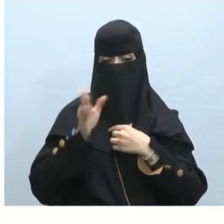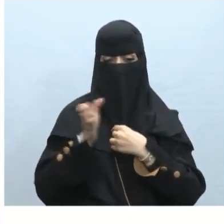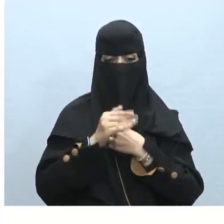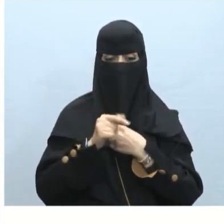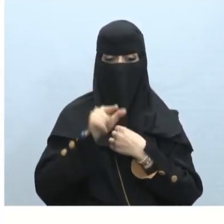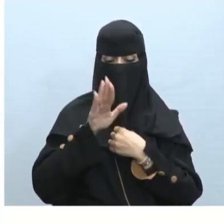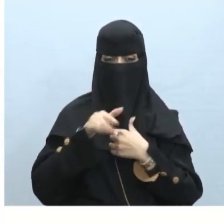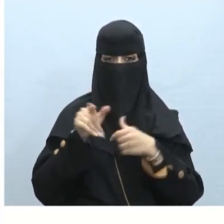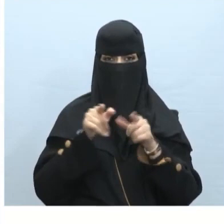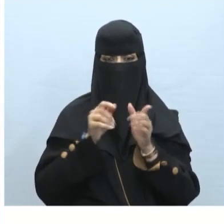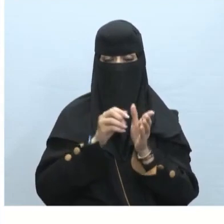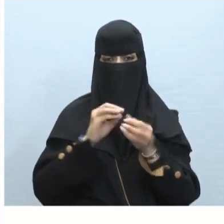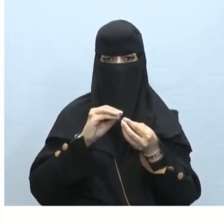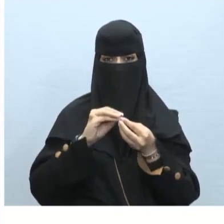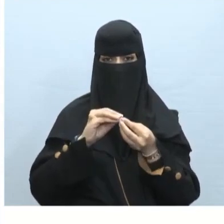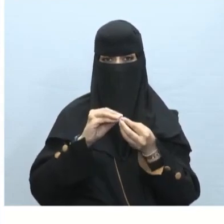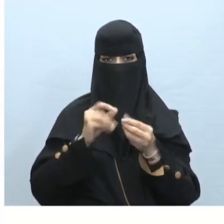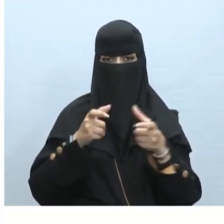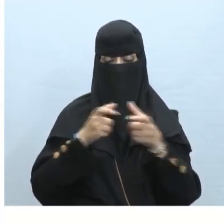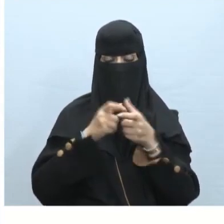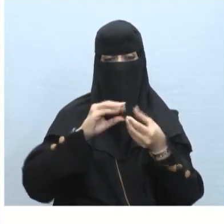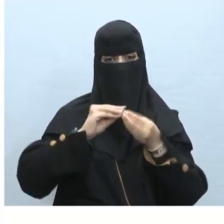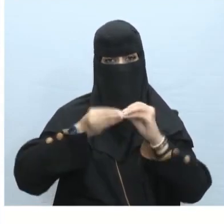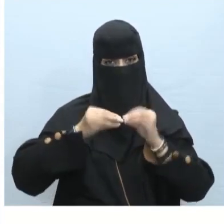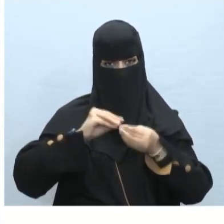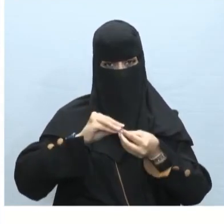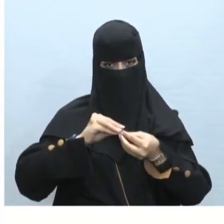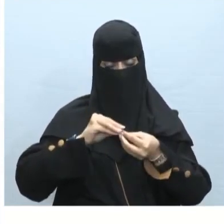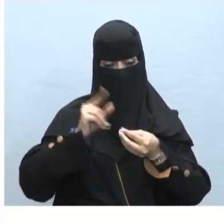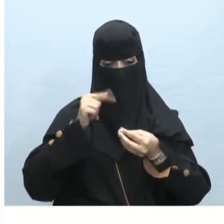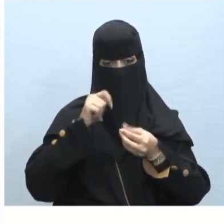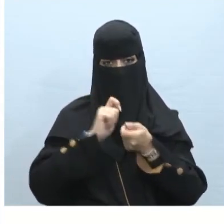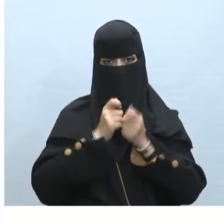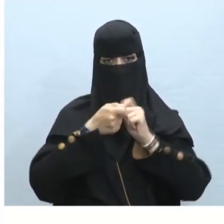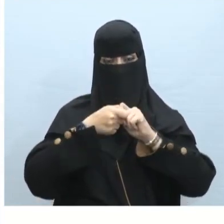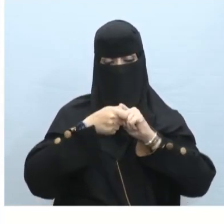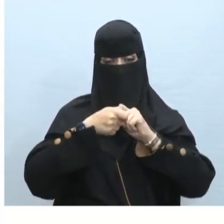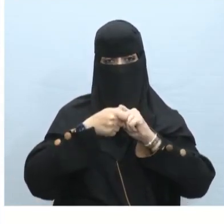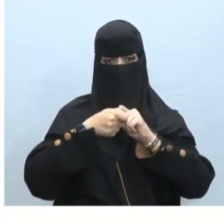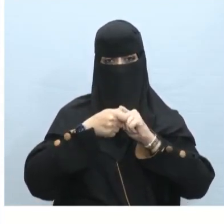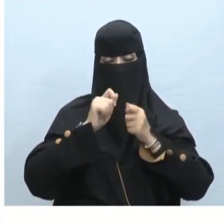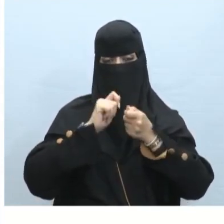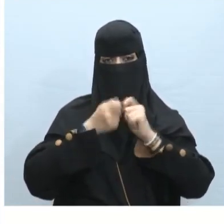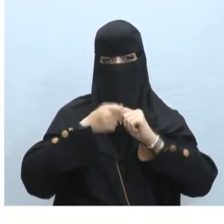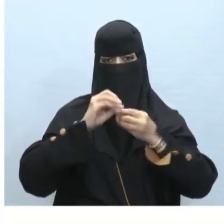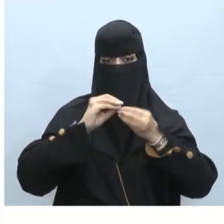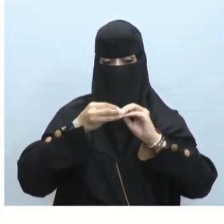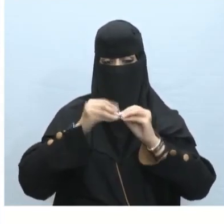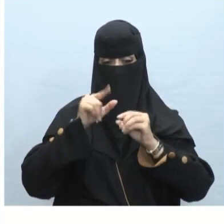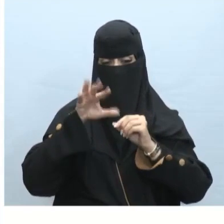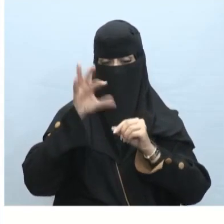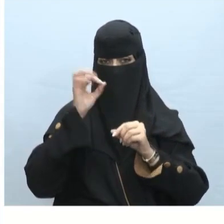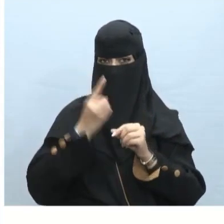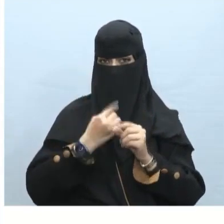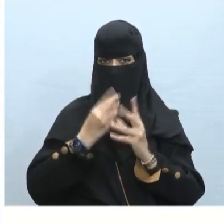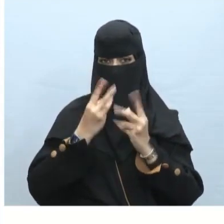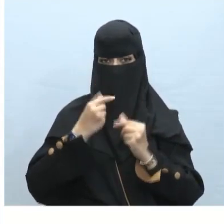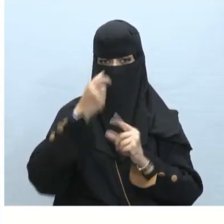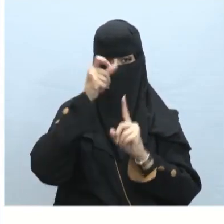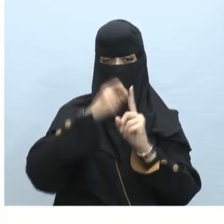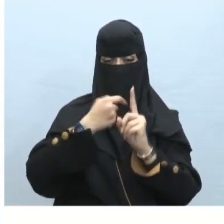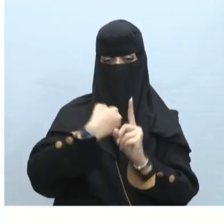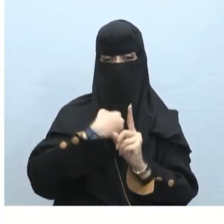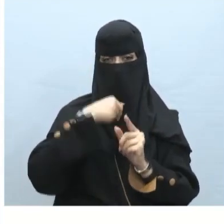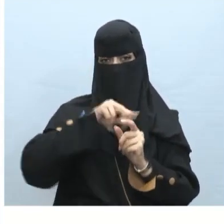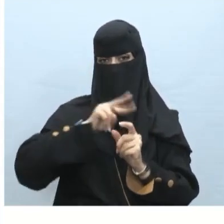كذلك في مجموعه ايضا انماط سمارت ارت تستطيع تغيير اللون من